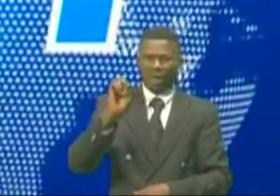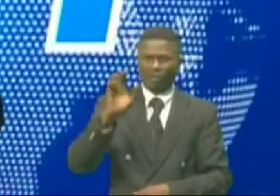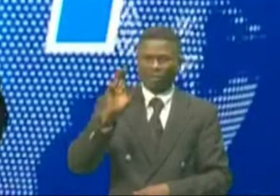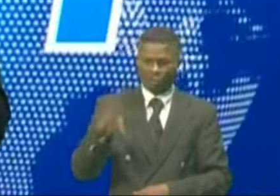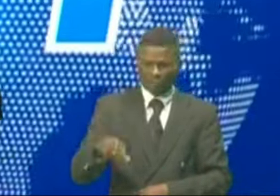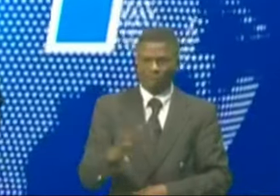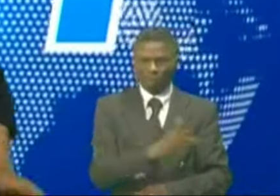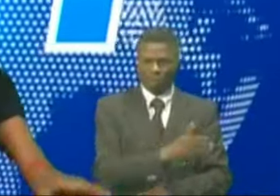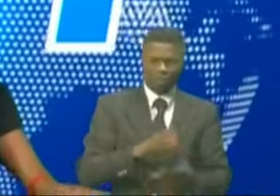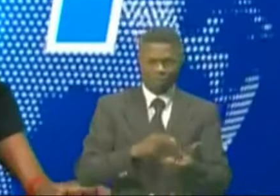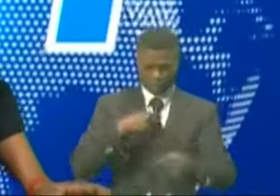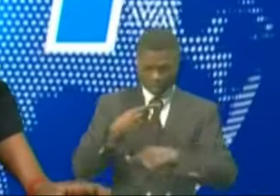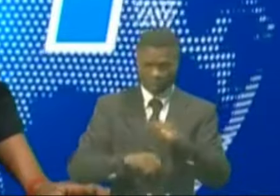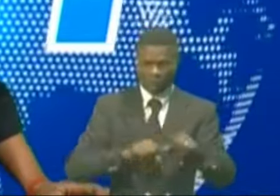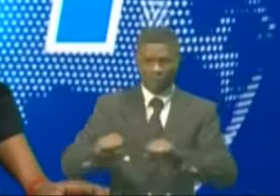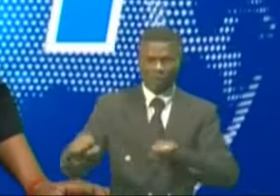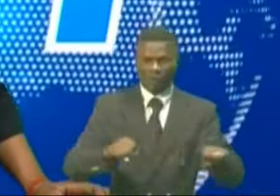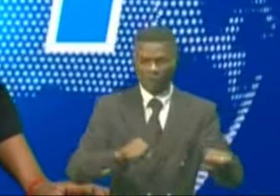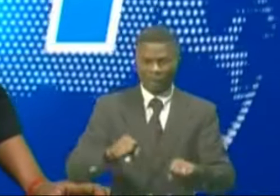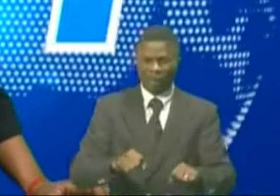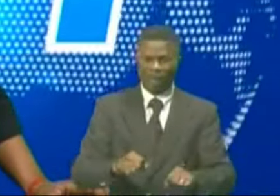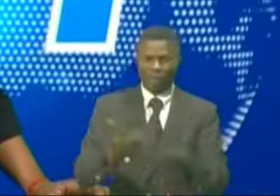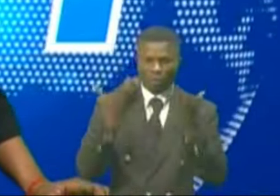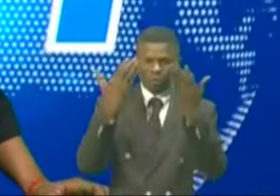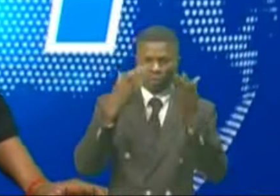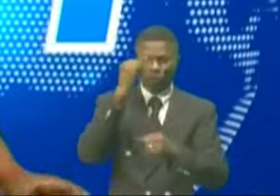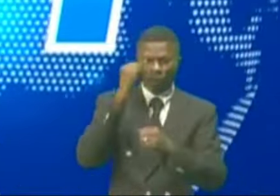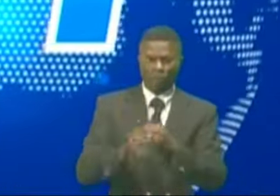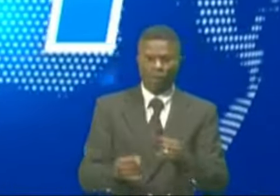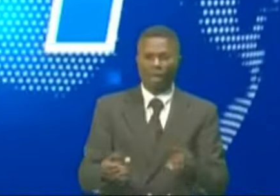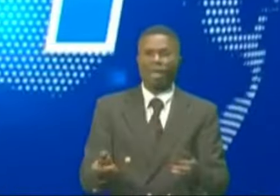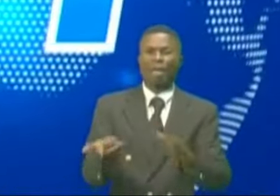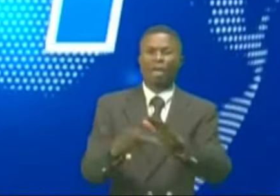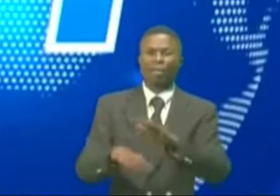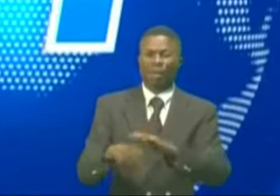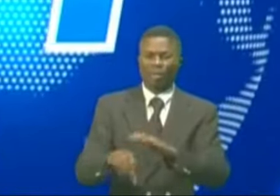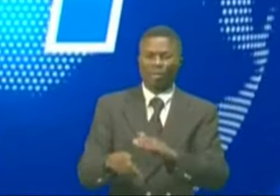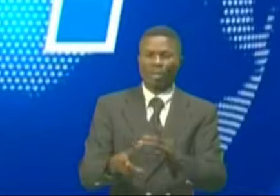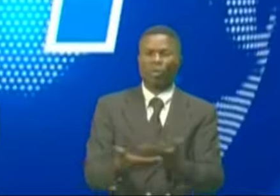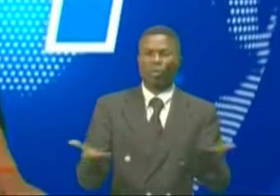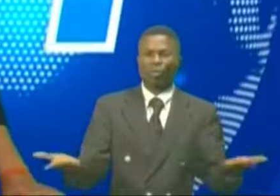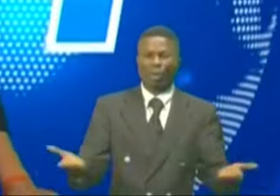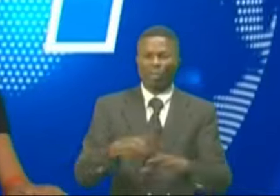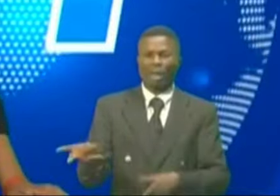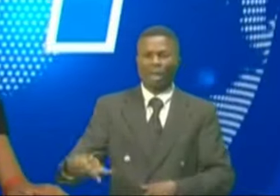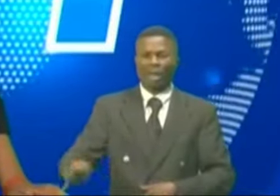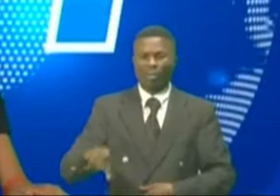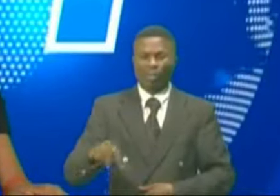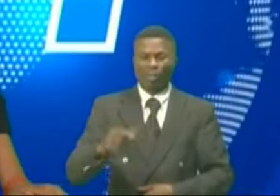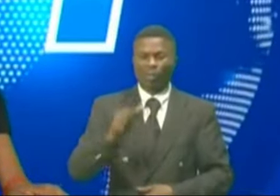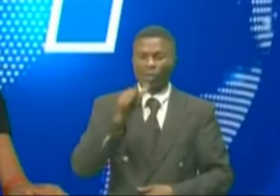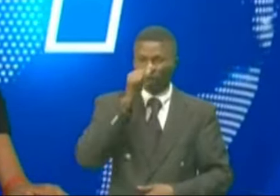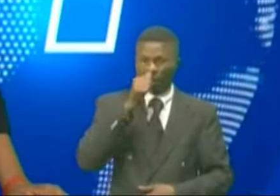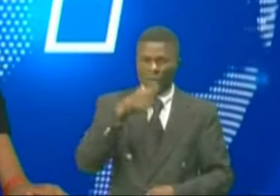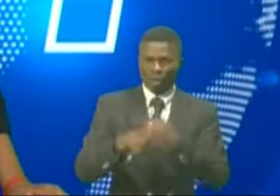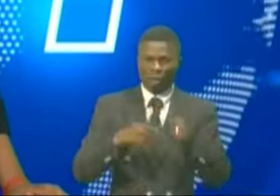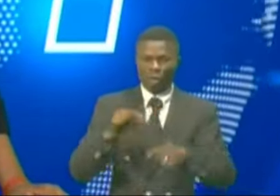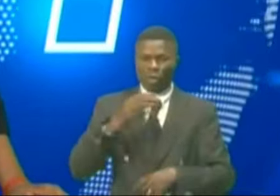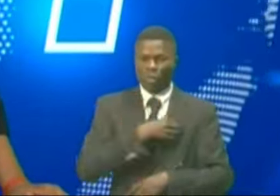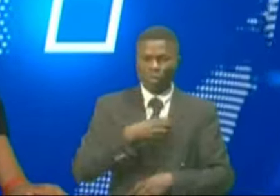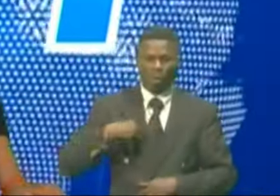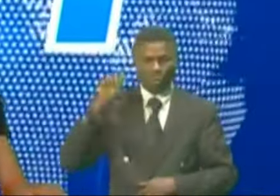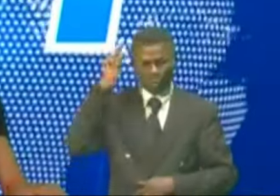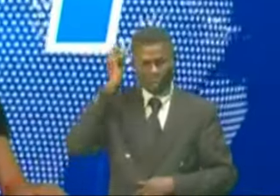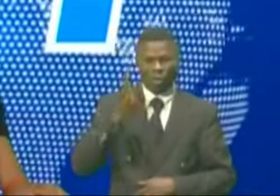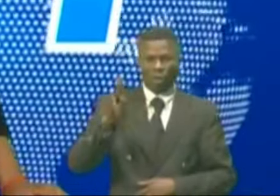C'était là le lancement des épreuves de l'ENAFEP dans la province du Maïndombe, lancée par la gouverneure